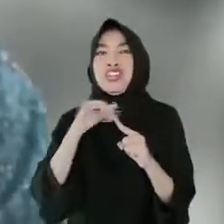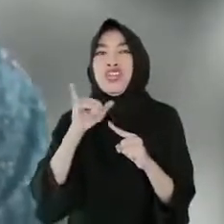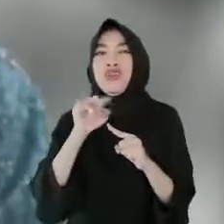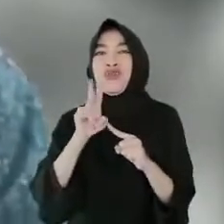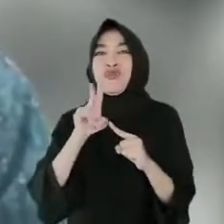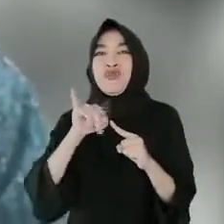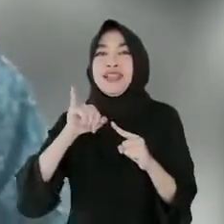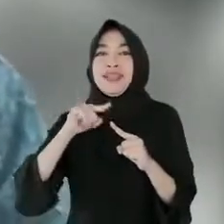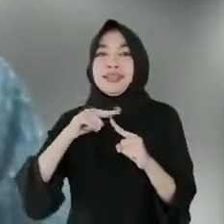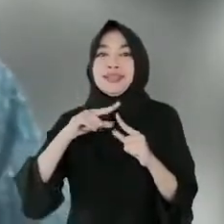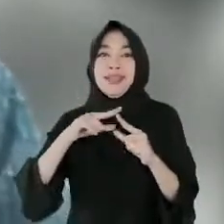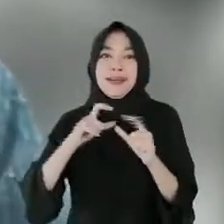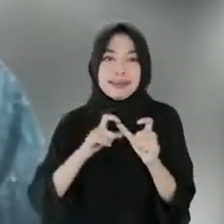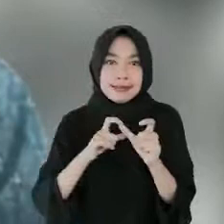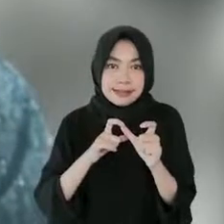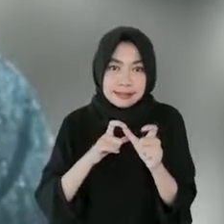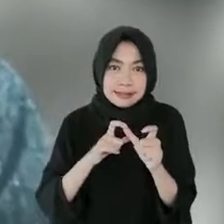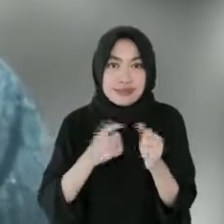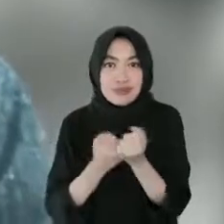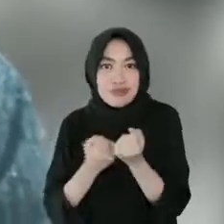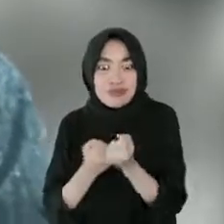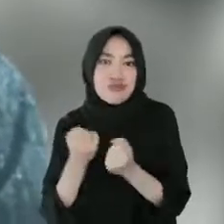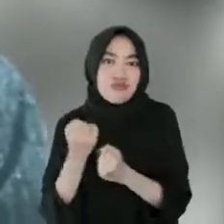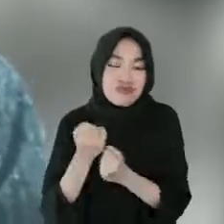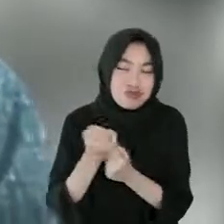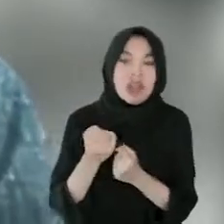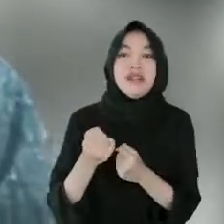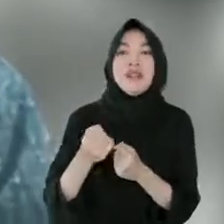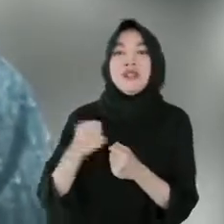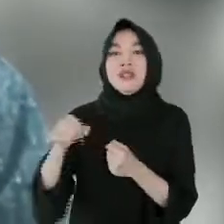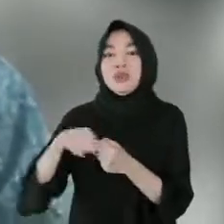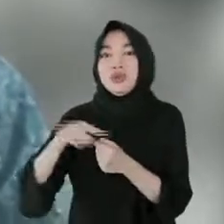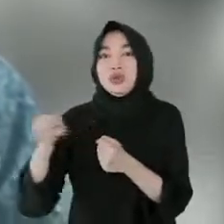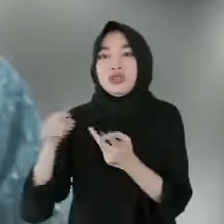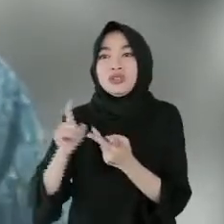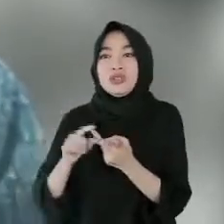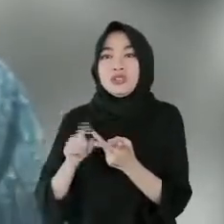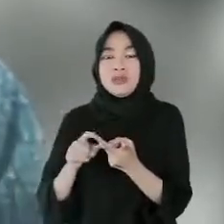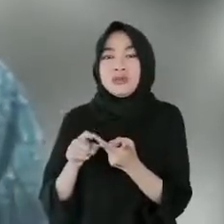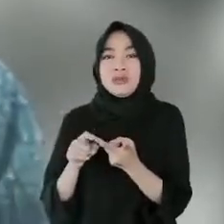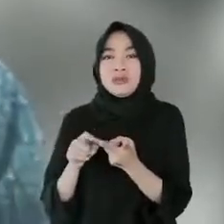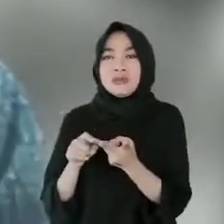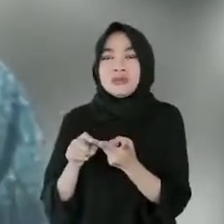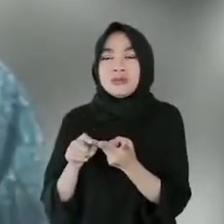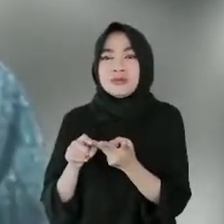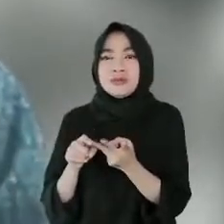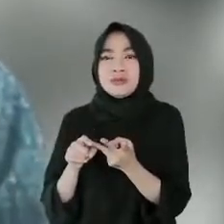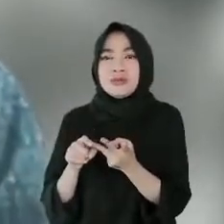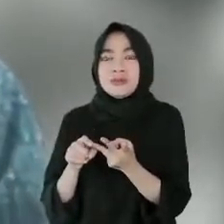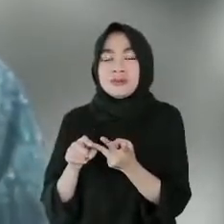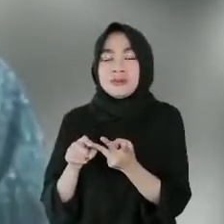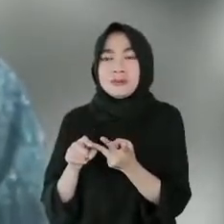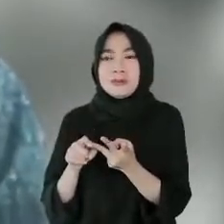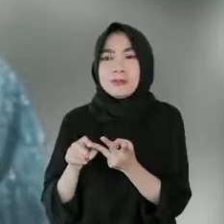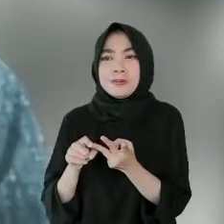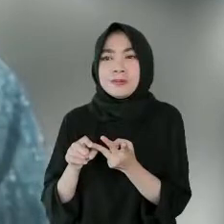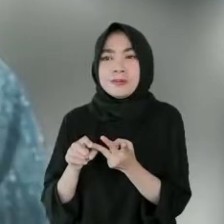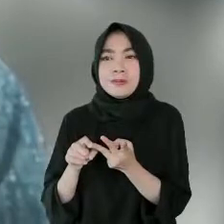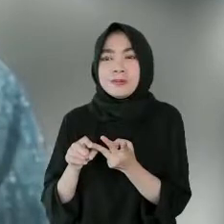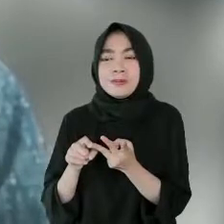lakukan kemudian juga Pon Papua ini betul-betul memperlihatkan